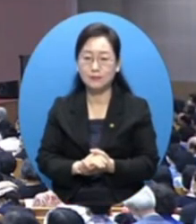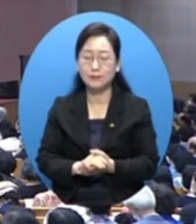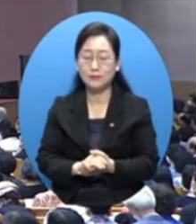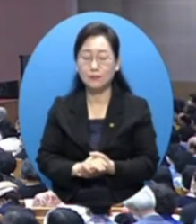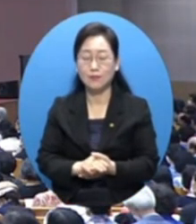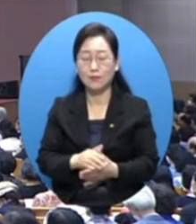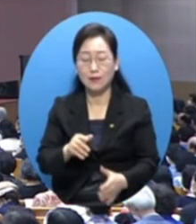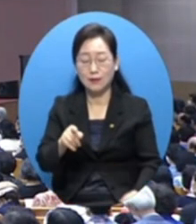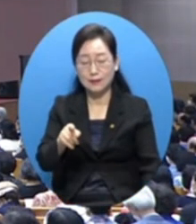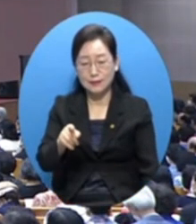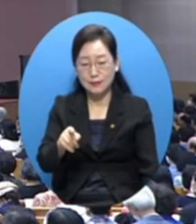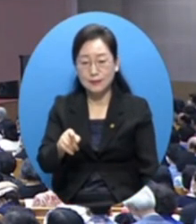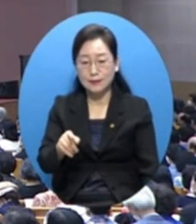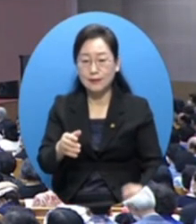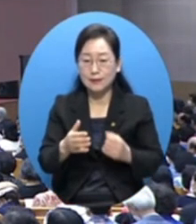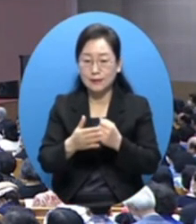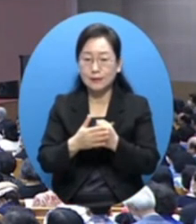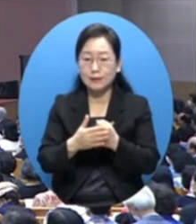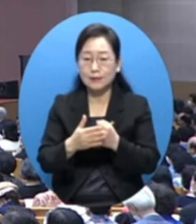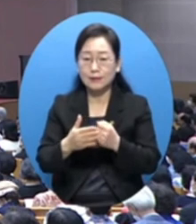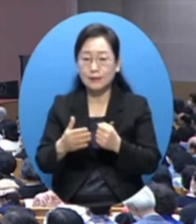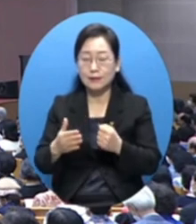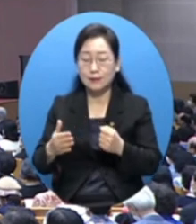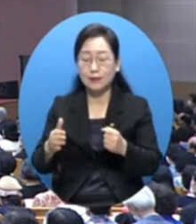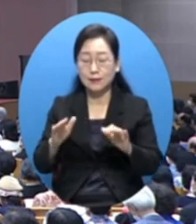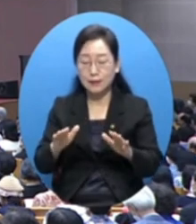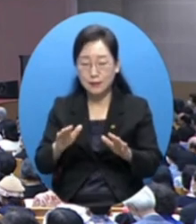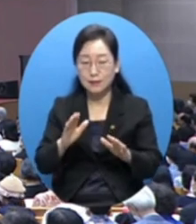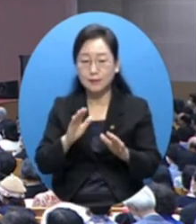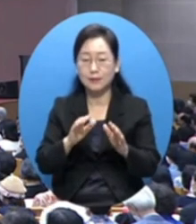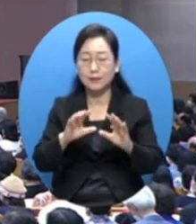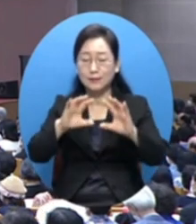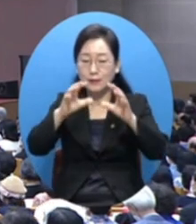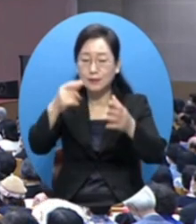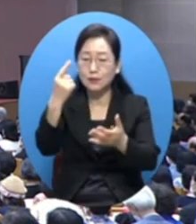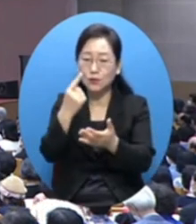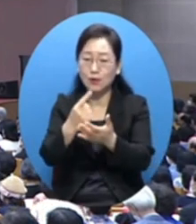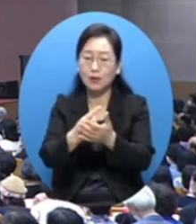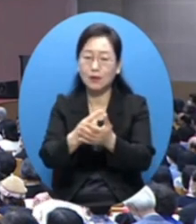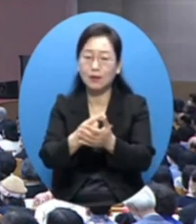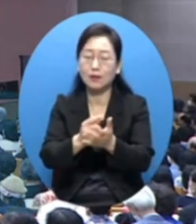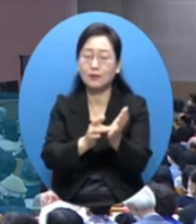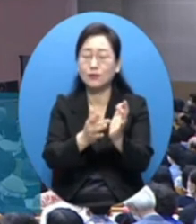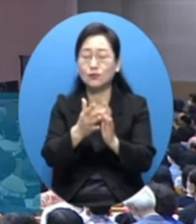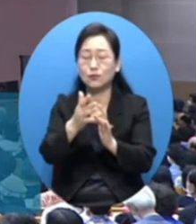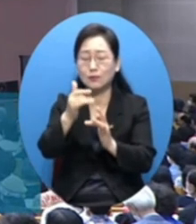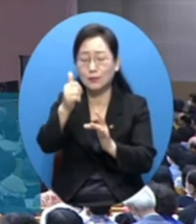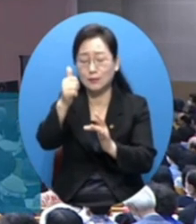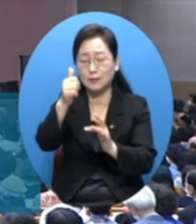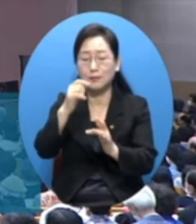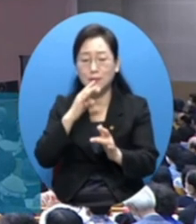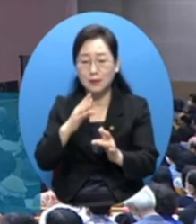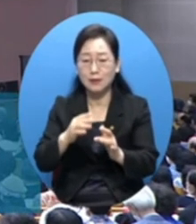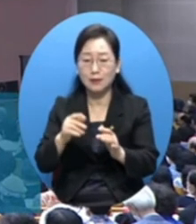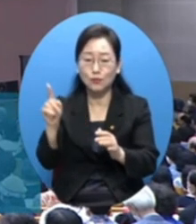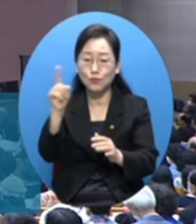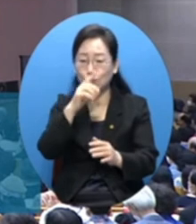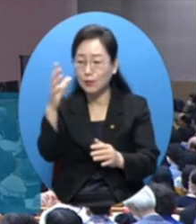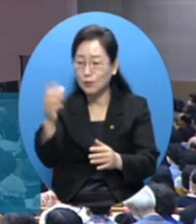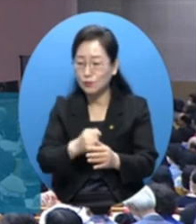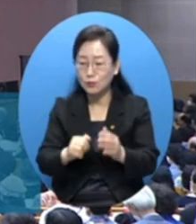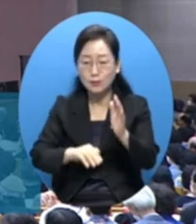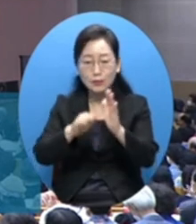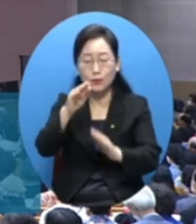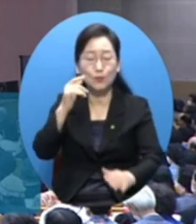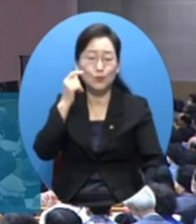그래서 이 땅에 오직 주밖에 없네, 그 무엇도 나를 채울 수 없네,